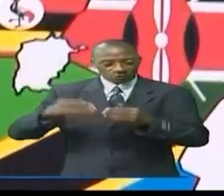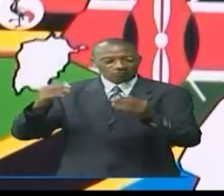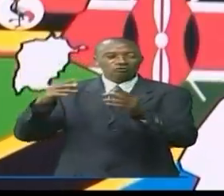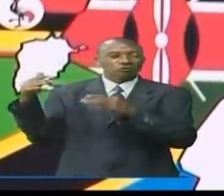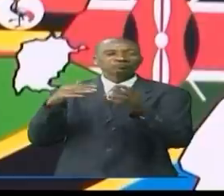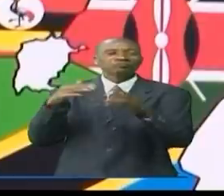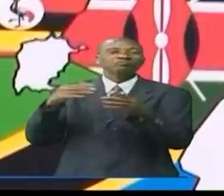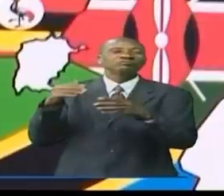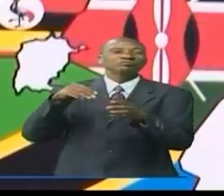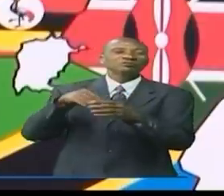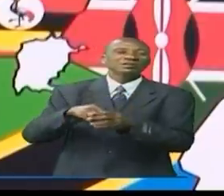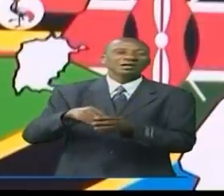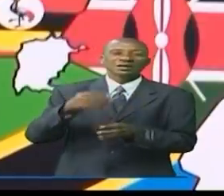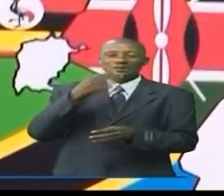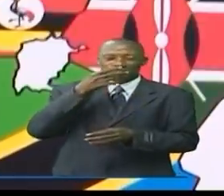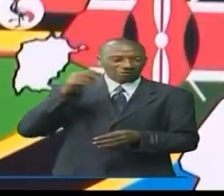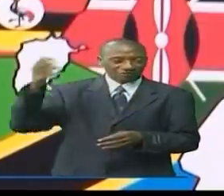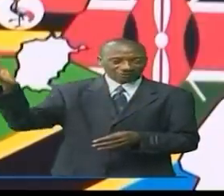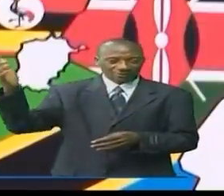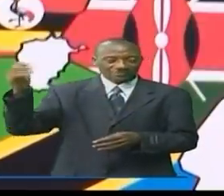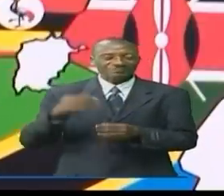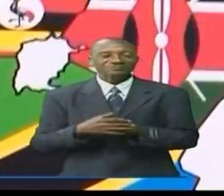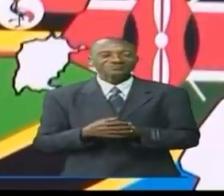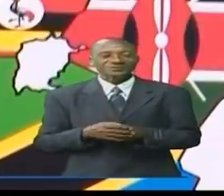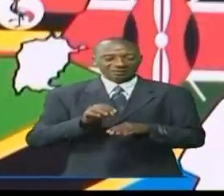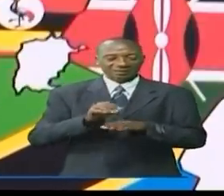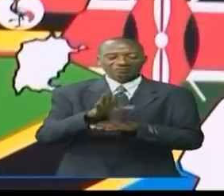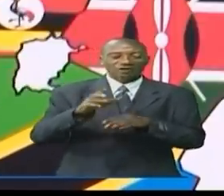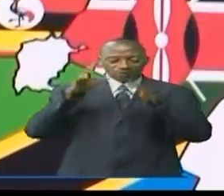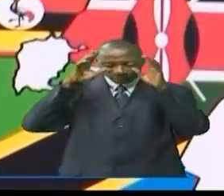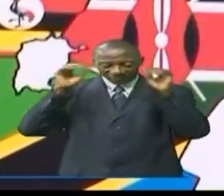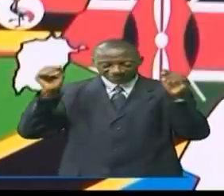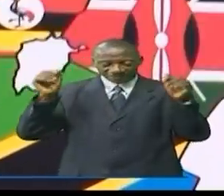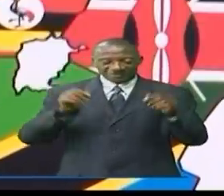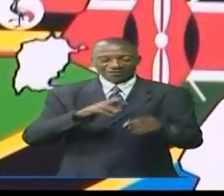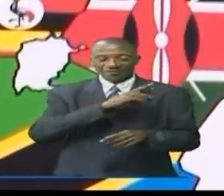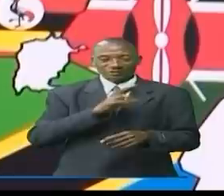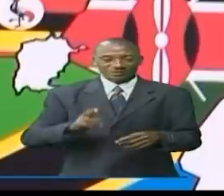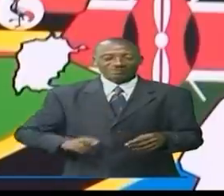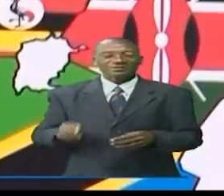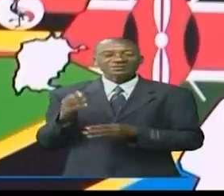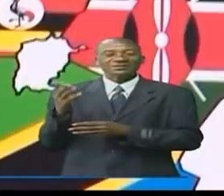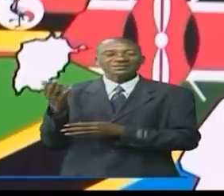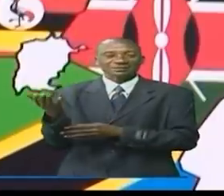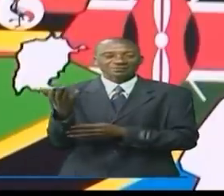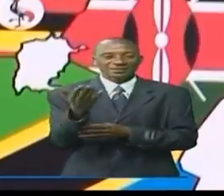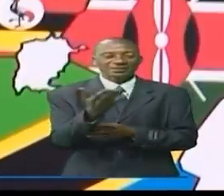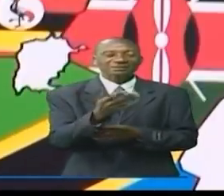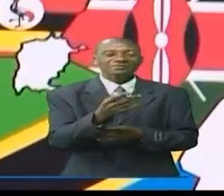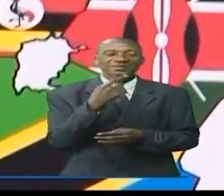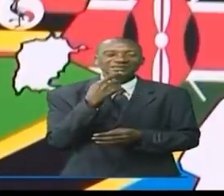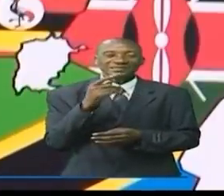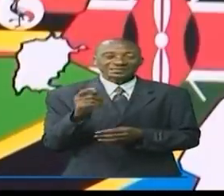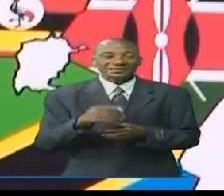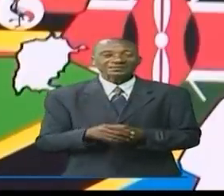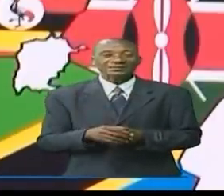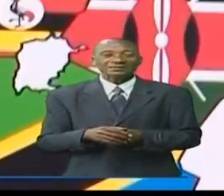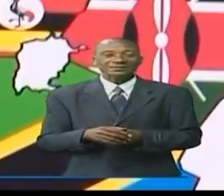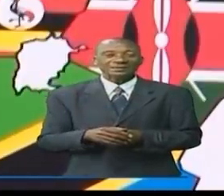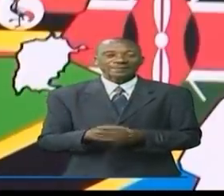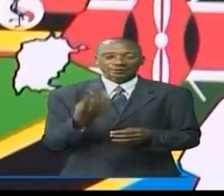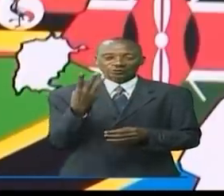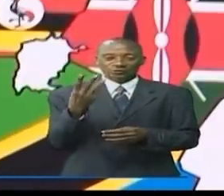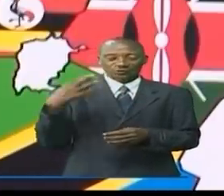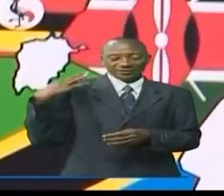Bisimwa-Makenga. Les émissaires du président de la République ont demandé et obtenu la sortie de la salle des trois délégués de